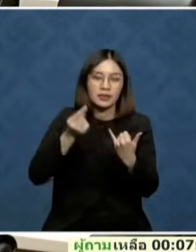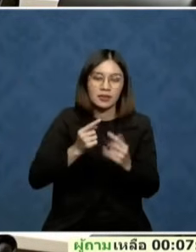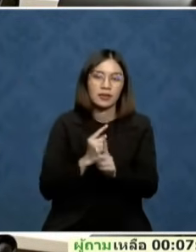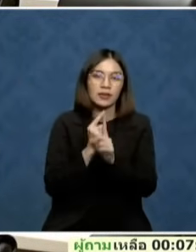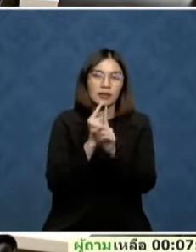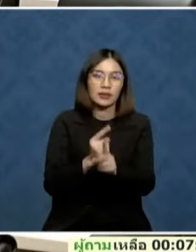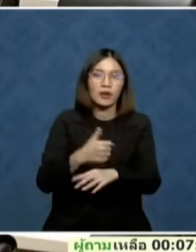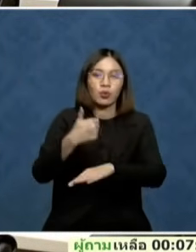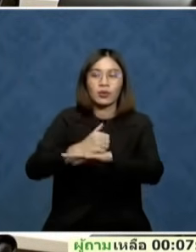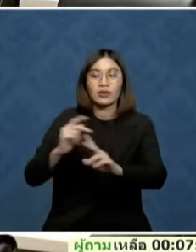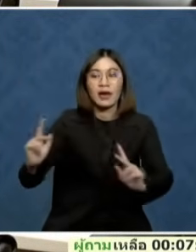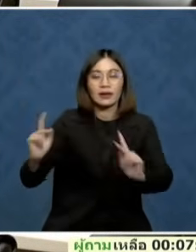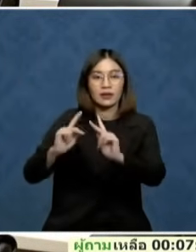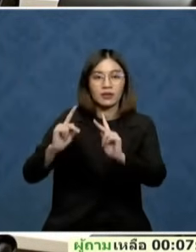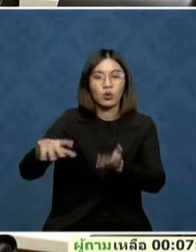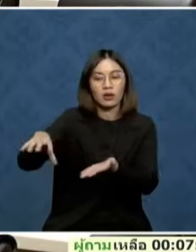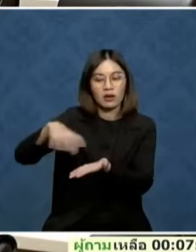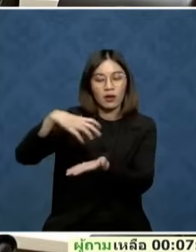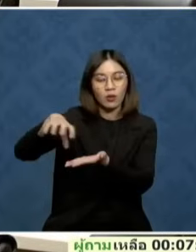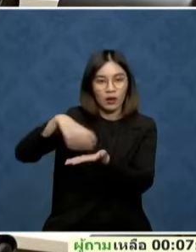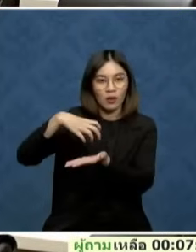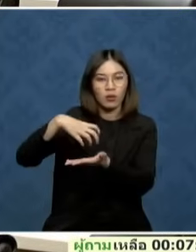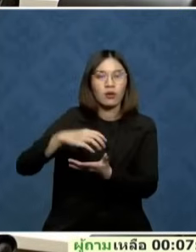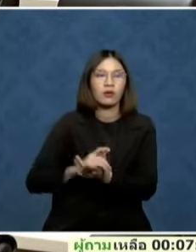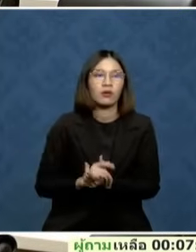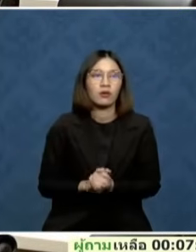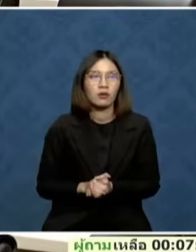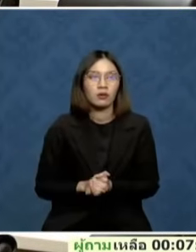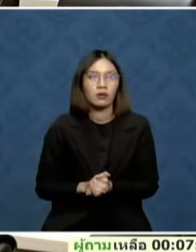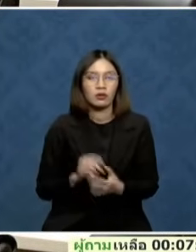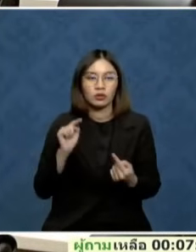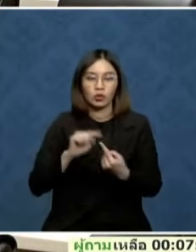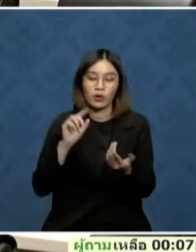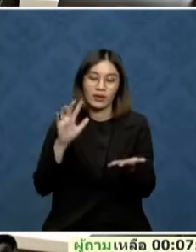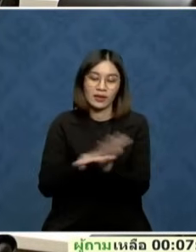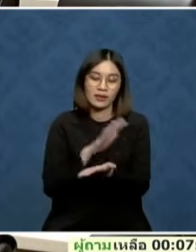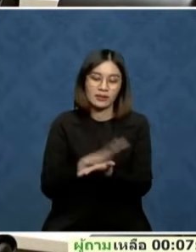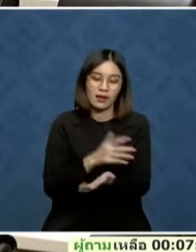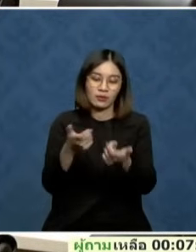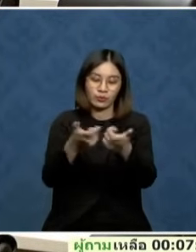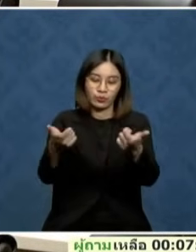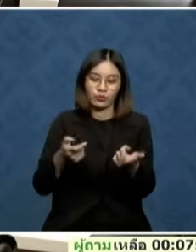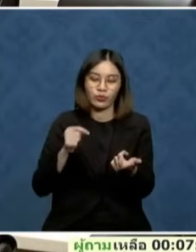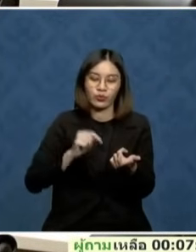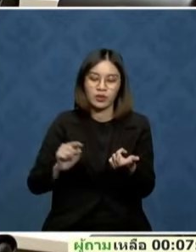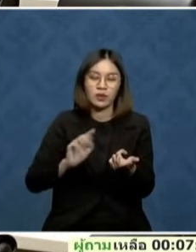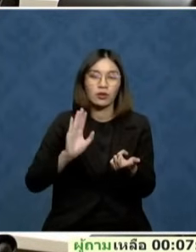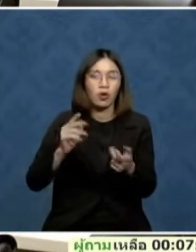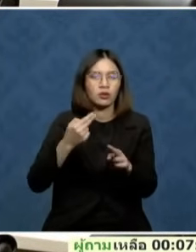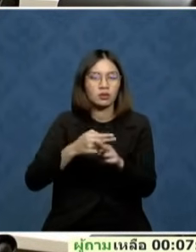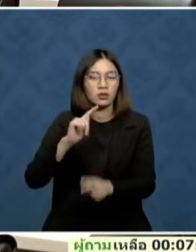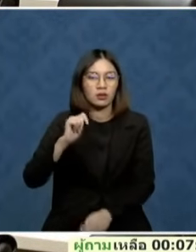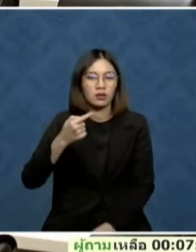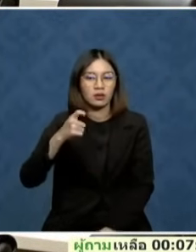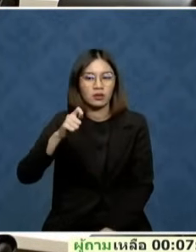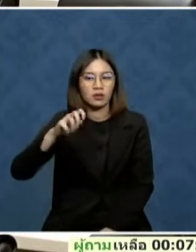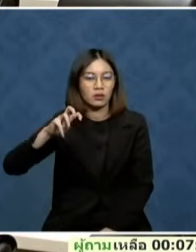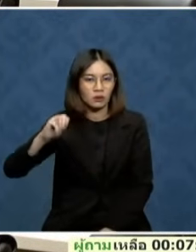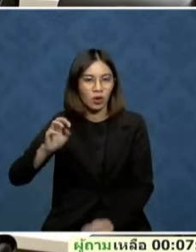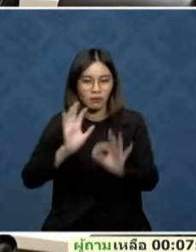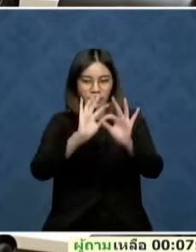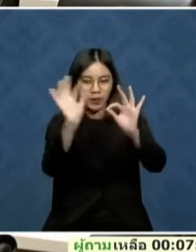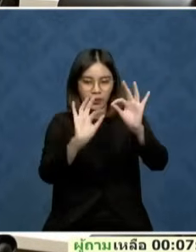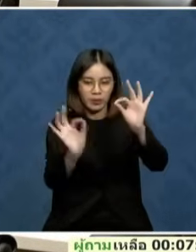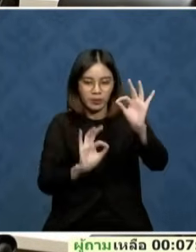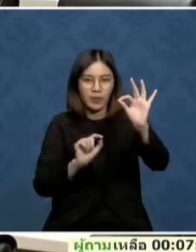ที่ท่านรัฐมนตรีได้ว่ามานะครับเพราะว่าในเอกสารที่ระบุออกมาเนี่ยของคุณทอมแอนดรูเนี่ยผู้รายงานพิเศษก็ระบุแบบนั้น